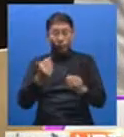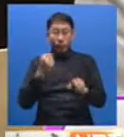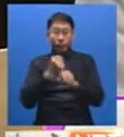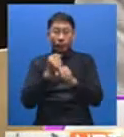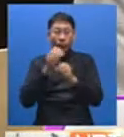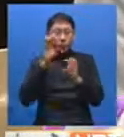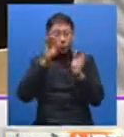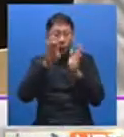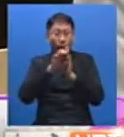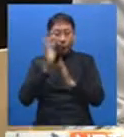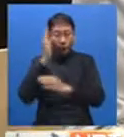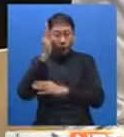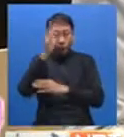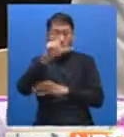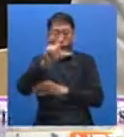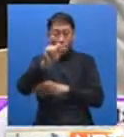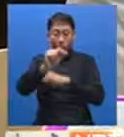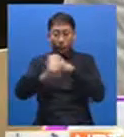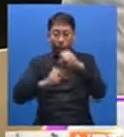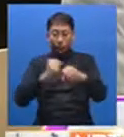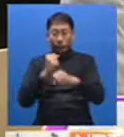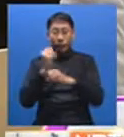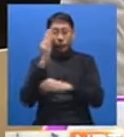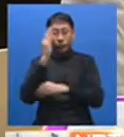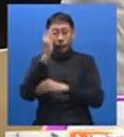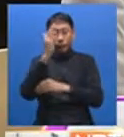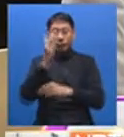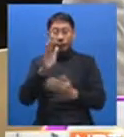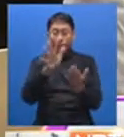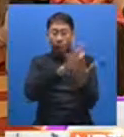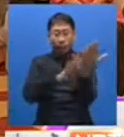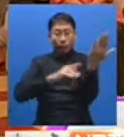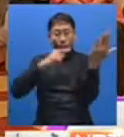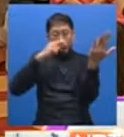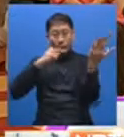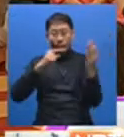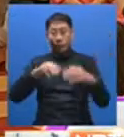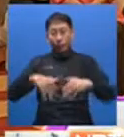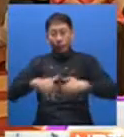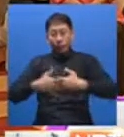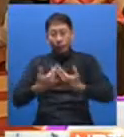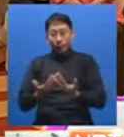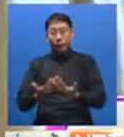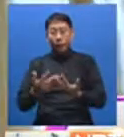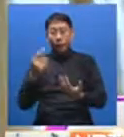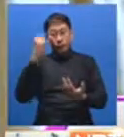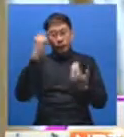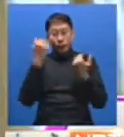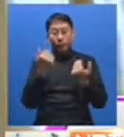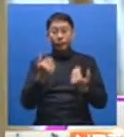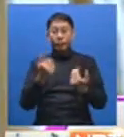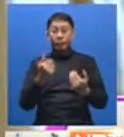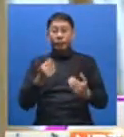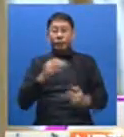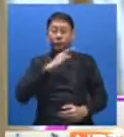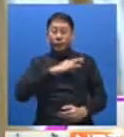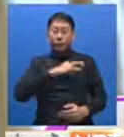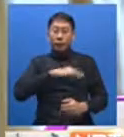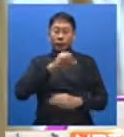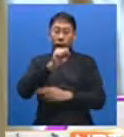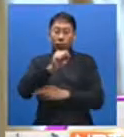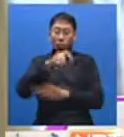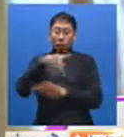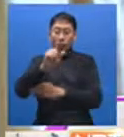คตอีก20ปีข้างหน้าว่าประเทศจะเป็นอย่างไรนางตรึงใจบูรณะสมภพสมาชิกสป